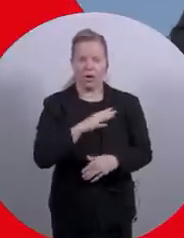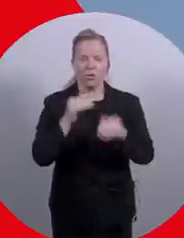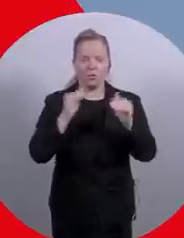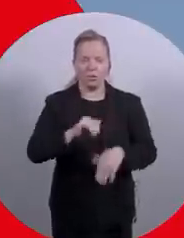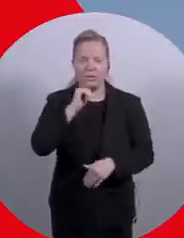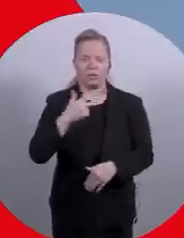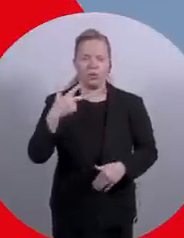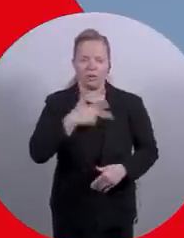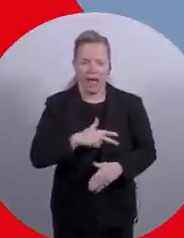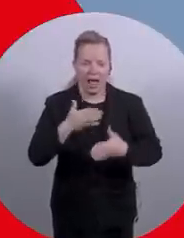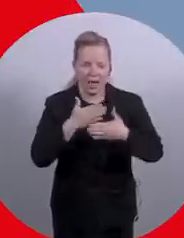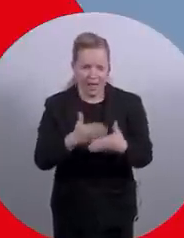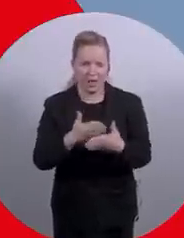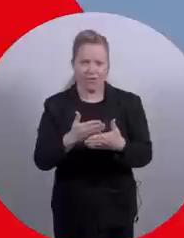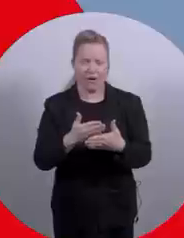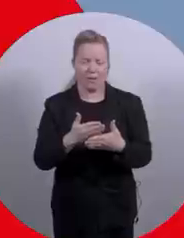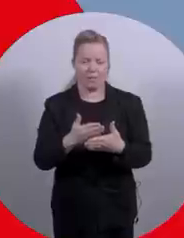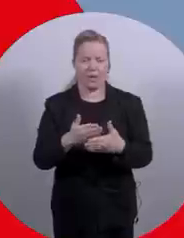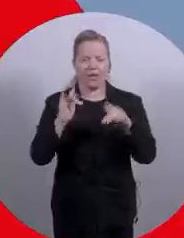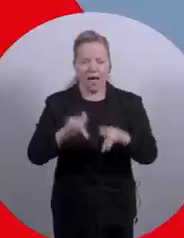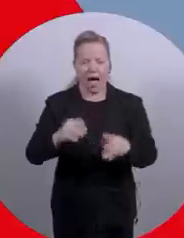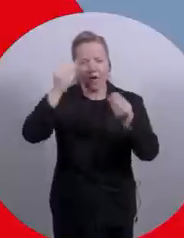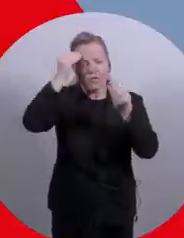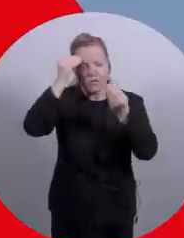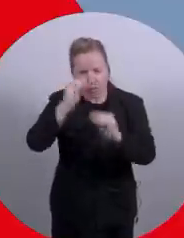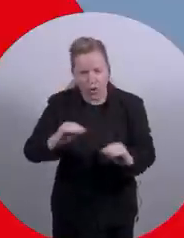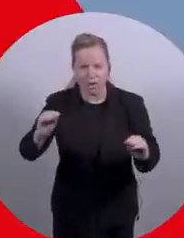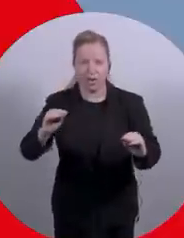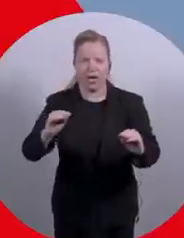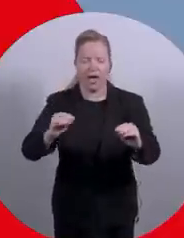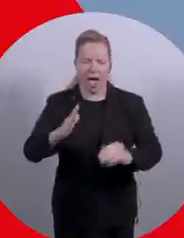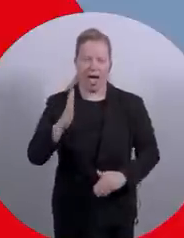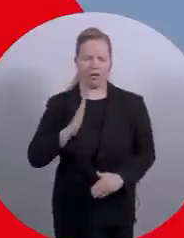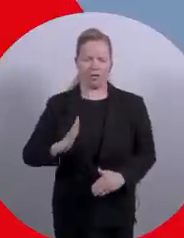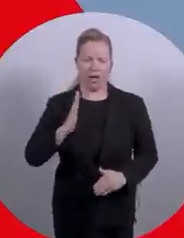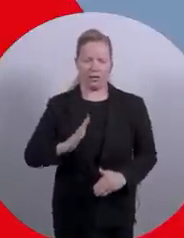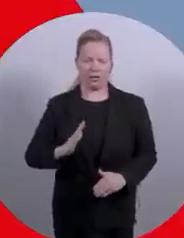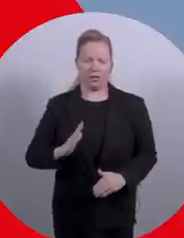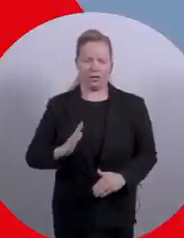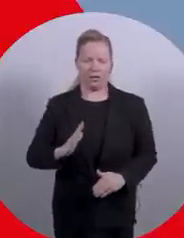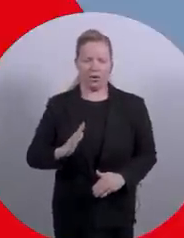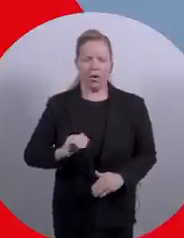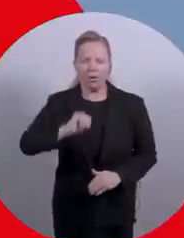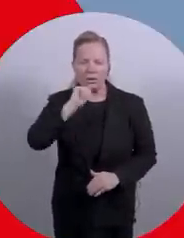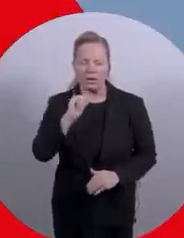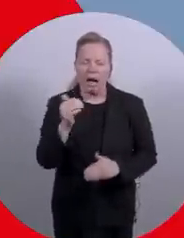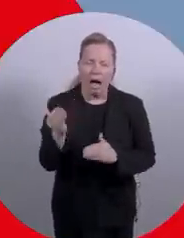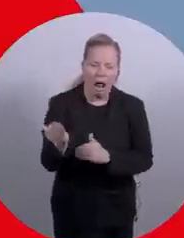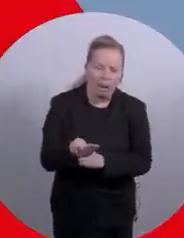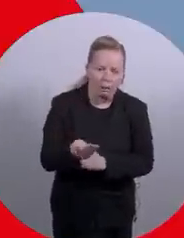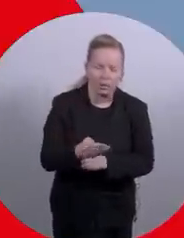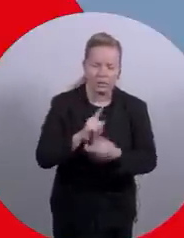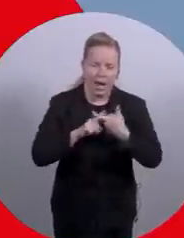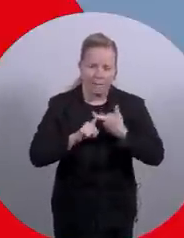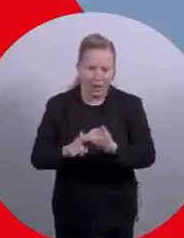geschätzte genossen und Genossen hier geht es um würde hier geht es um Anstand nicht von allen großen abhängig zu sein des Weiteren